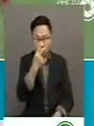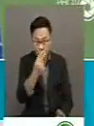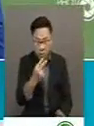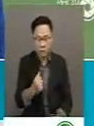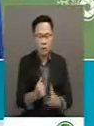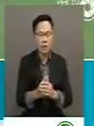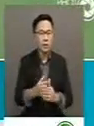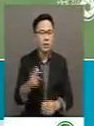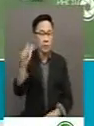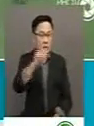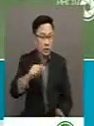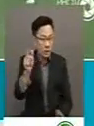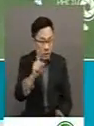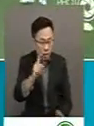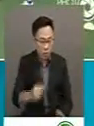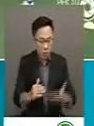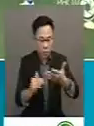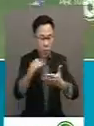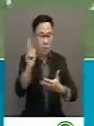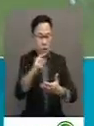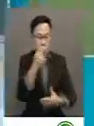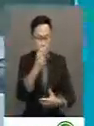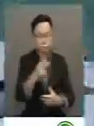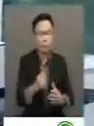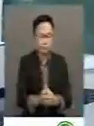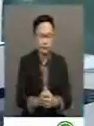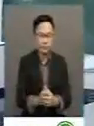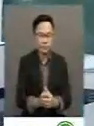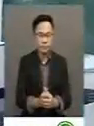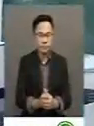ว่าจะเป็นเบอร์1ของเอเชียได้เร็วขนาดไหนนะคะลุ้นกันต่อกับทีมช้างศึกค่ะ